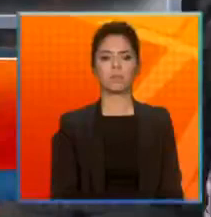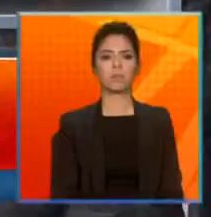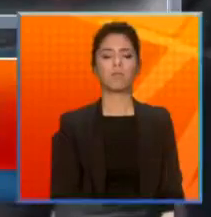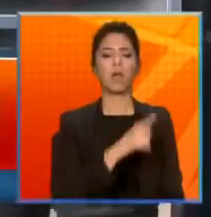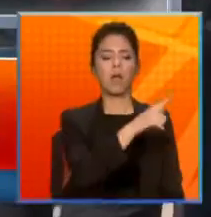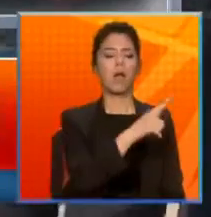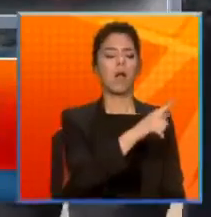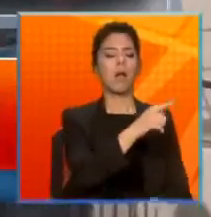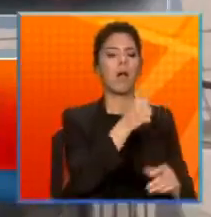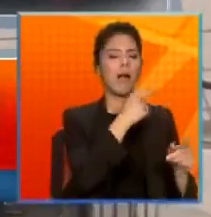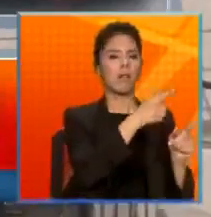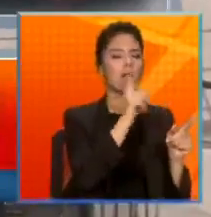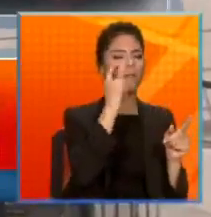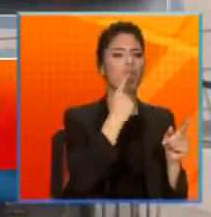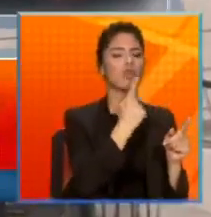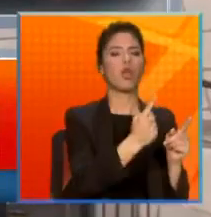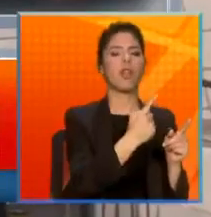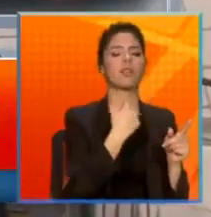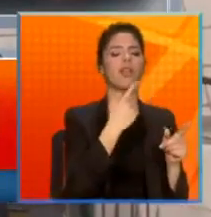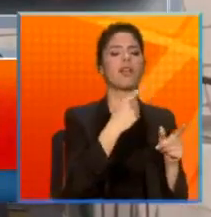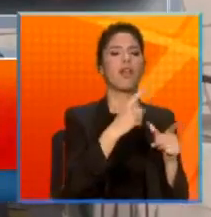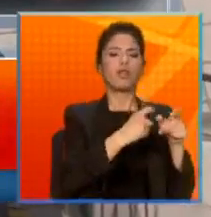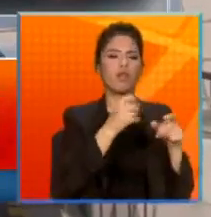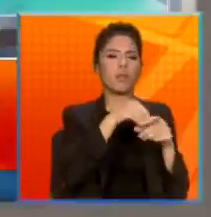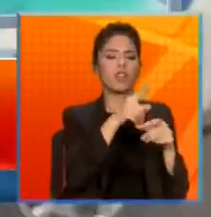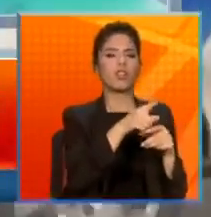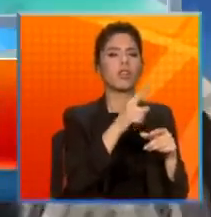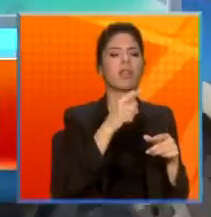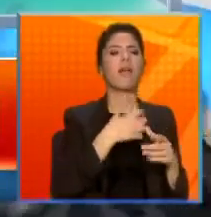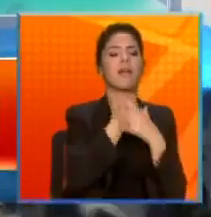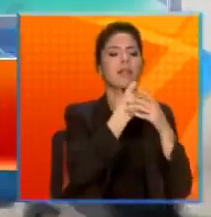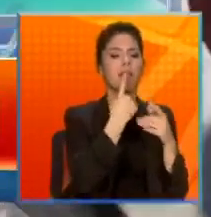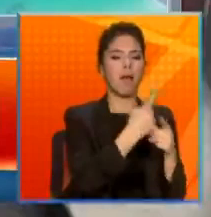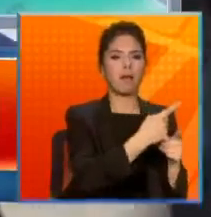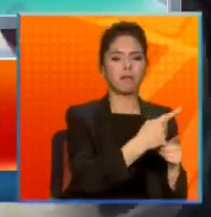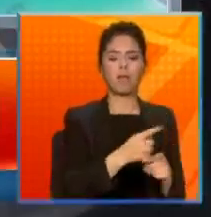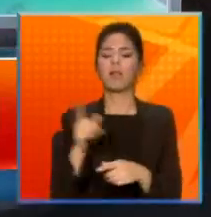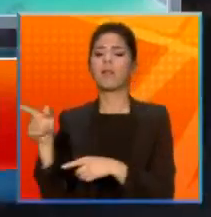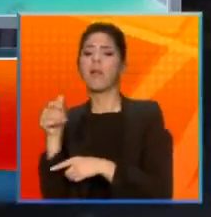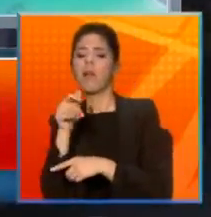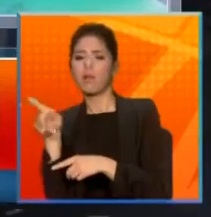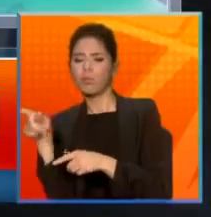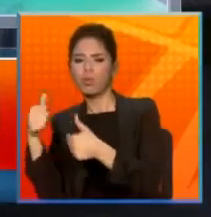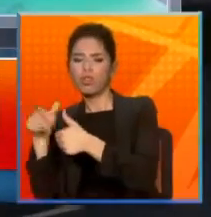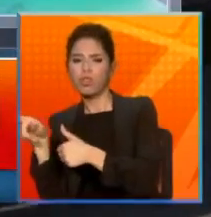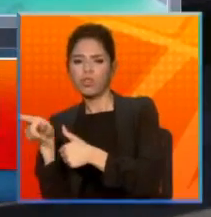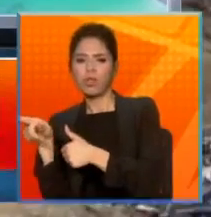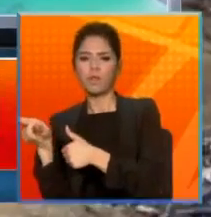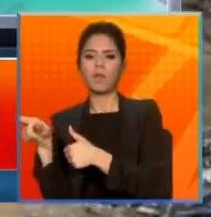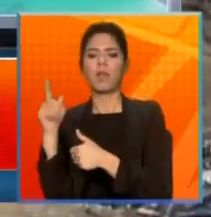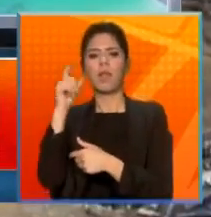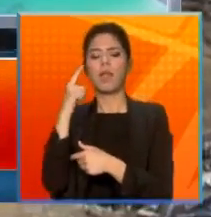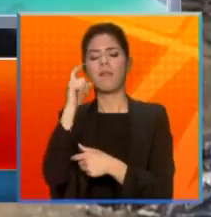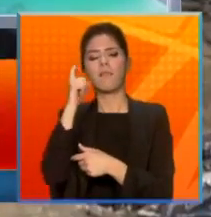Ancak intihar iddiası onu kurtaramadı. Kasten öldürme suçundan tutuklandı. Düzceli Pirdal çifti arasındaki tartışmanın sebebi de